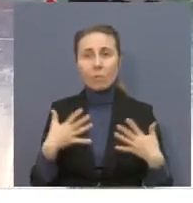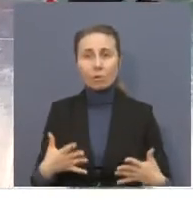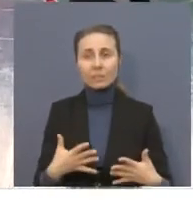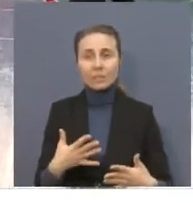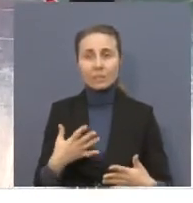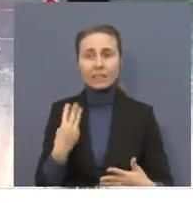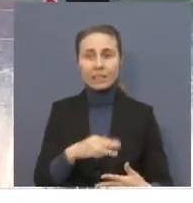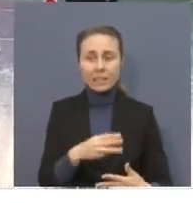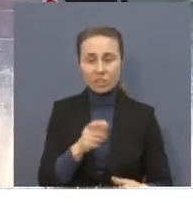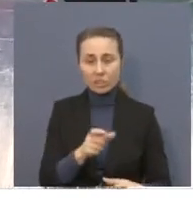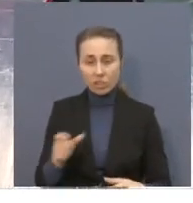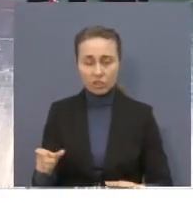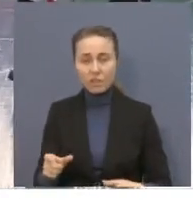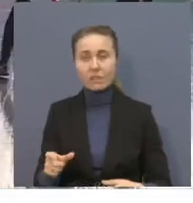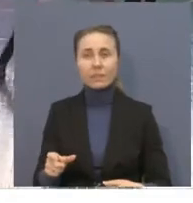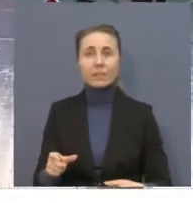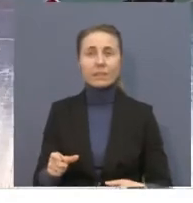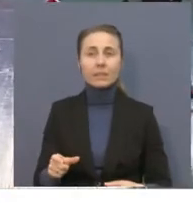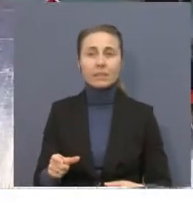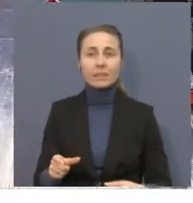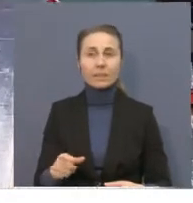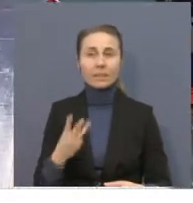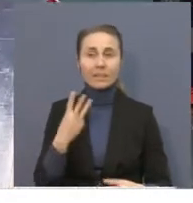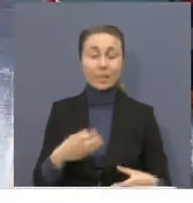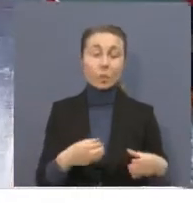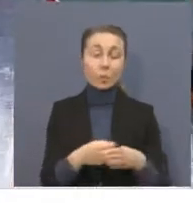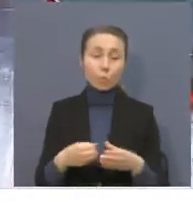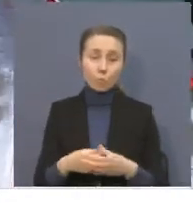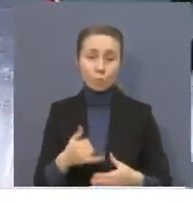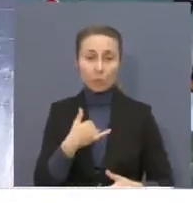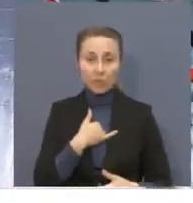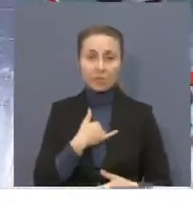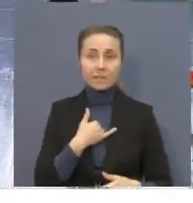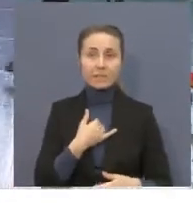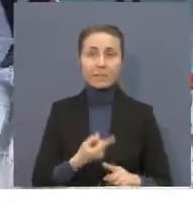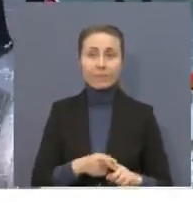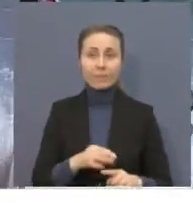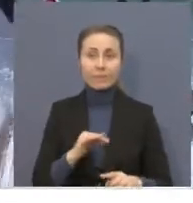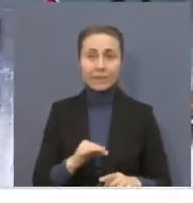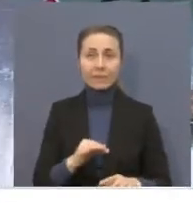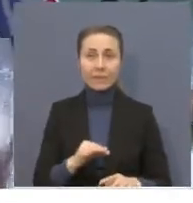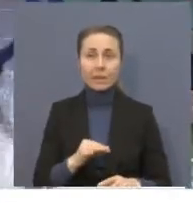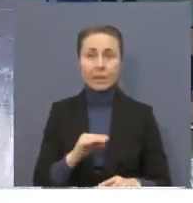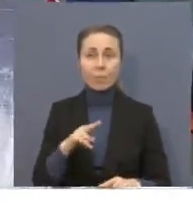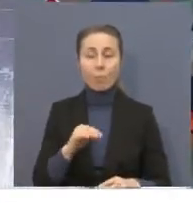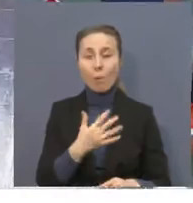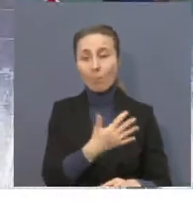более 30 человек, вот 2-3 группы у нас, и по 5